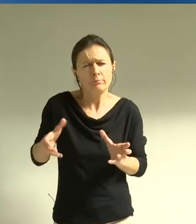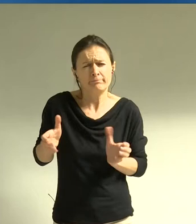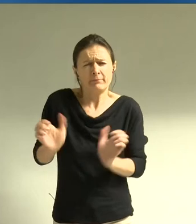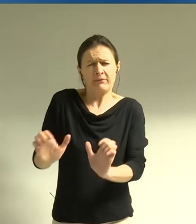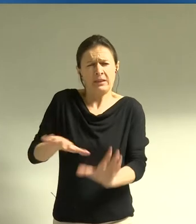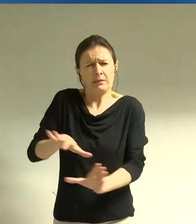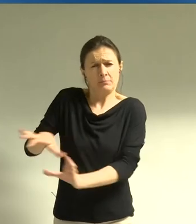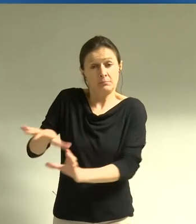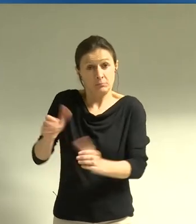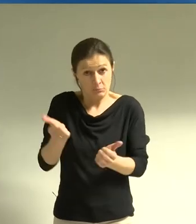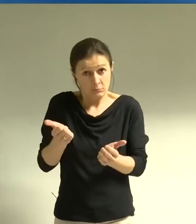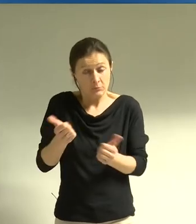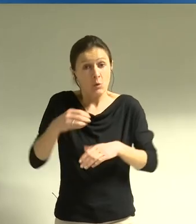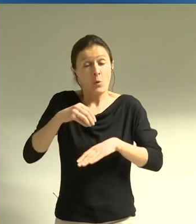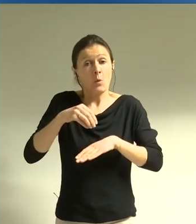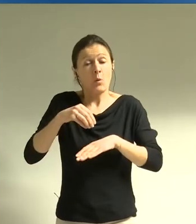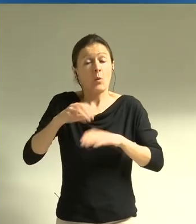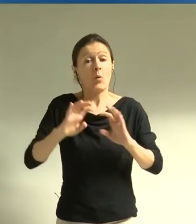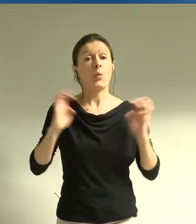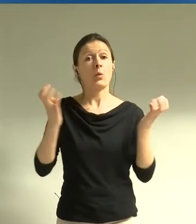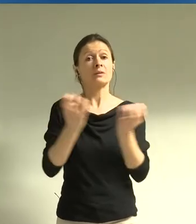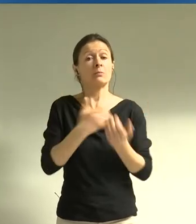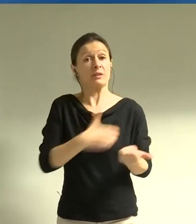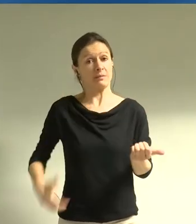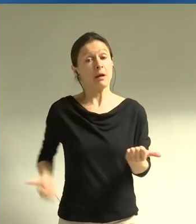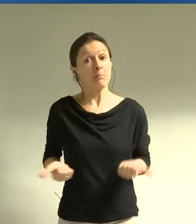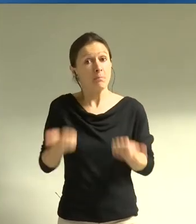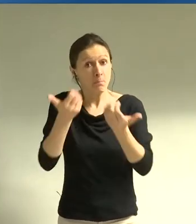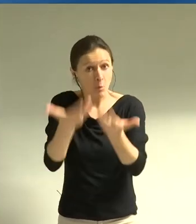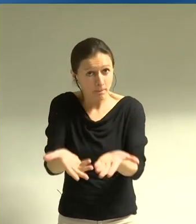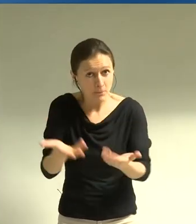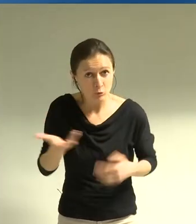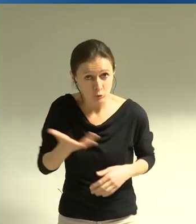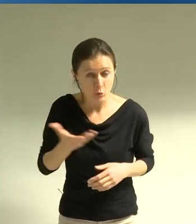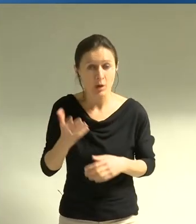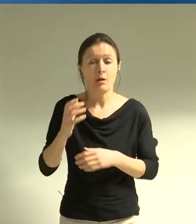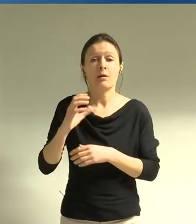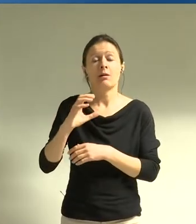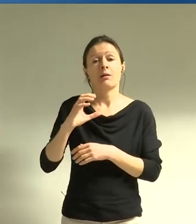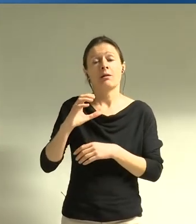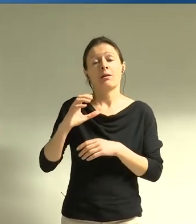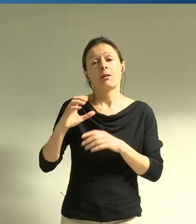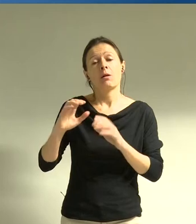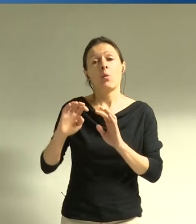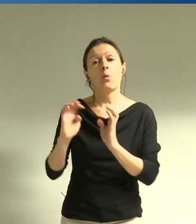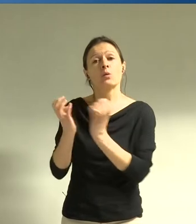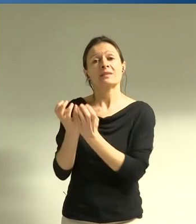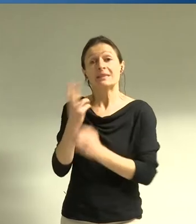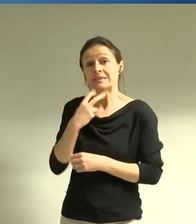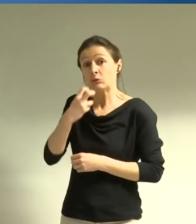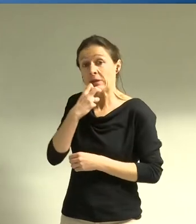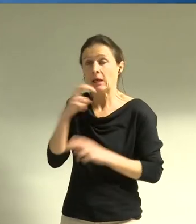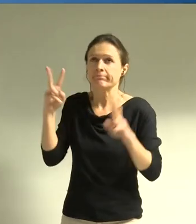publiques le conseil municipal décide la fusion 10 des conseils citoyens dits indépendants avec